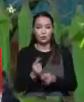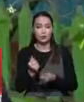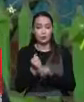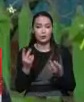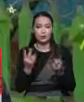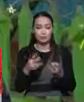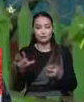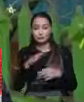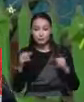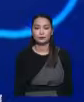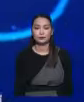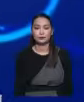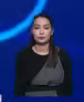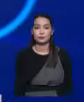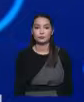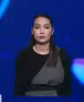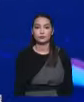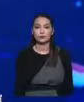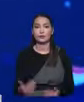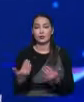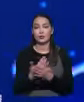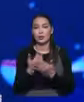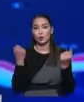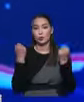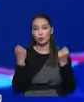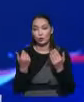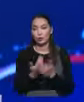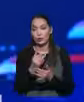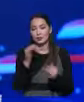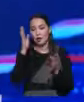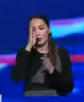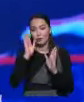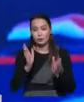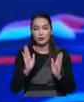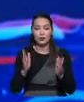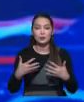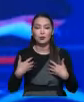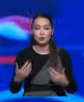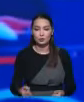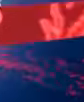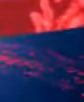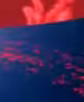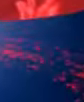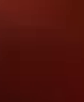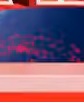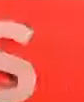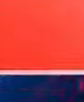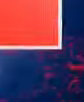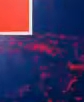қарайласып қолдау көрсетіп жатырмыз. Хабарымызды әрі қарай спорт жаңалықтары және ауа райы жалғастырады. Аман сау болыңыздар.